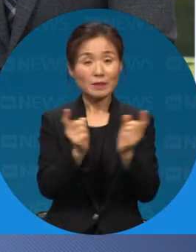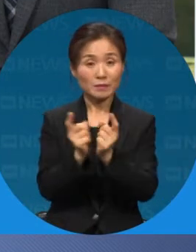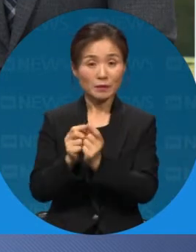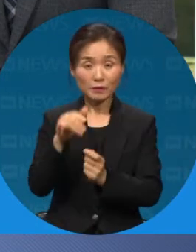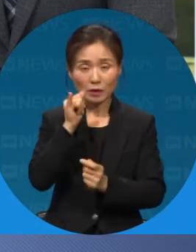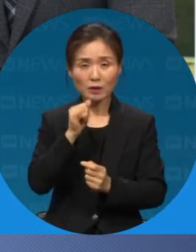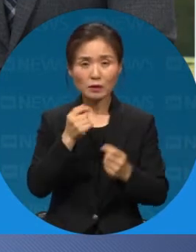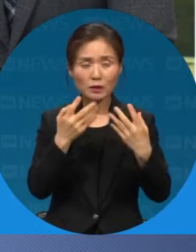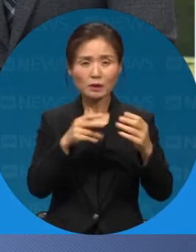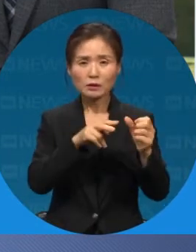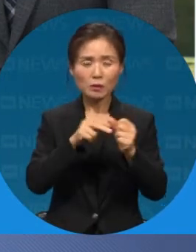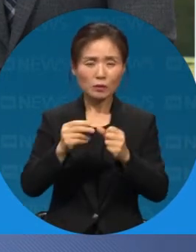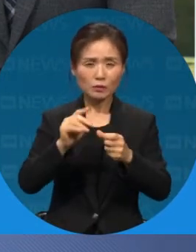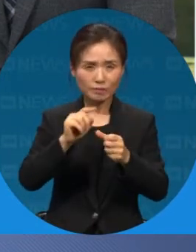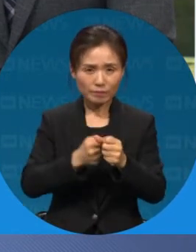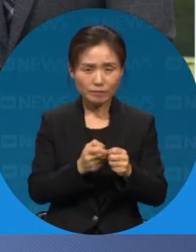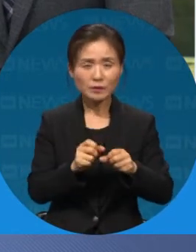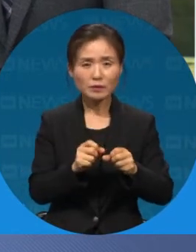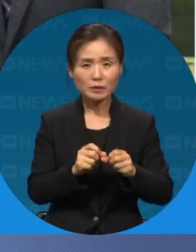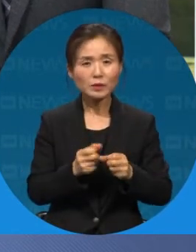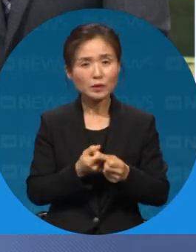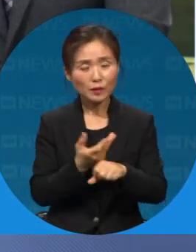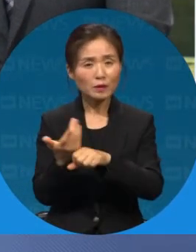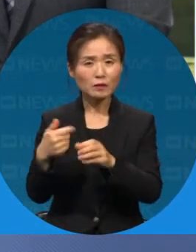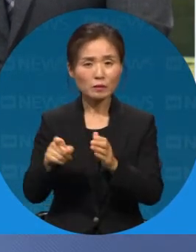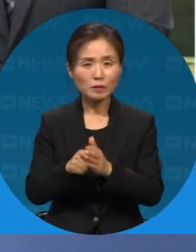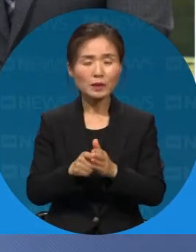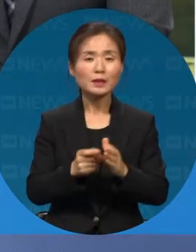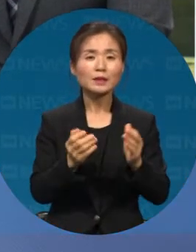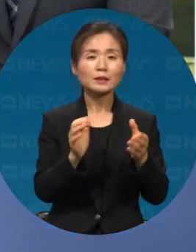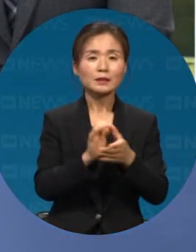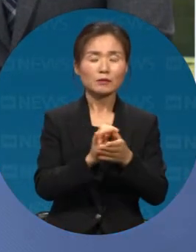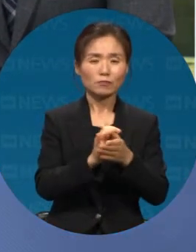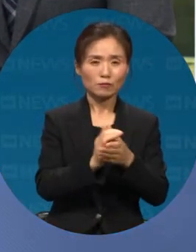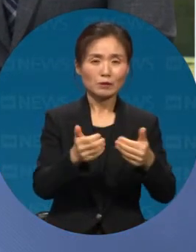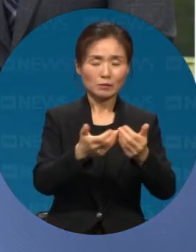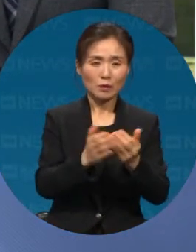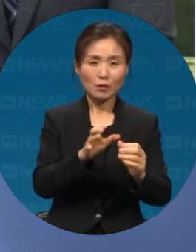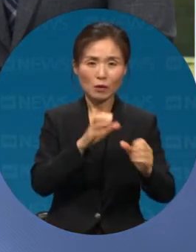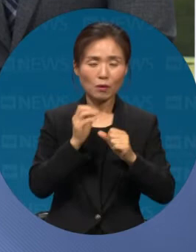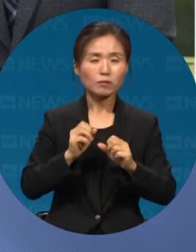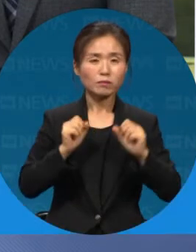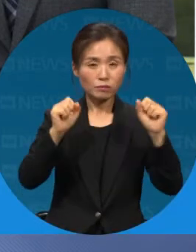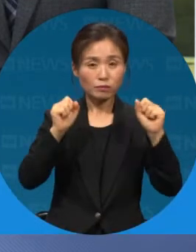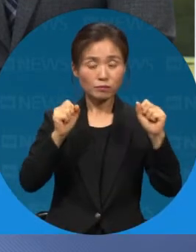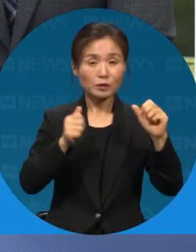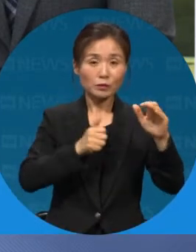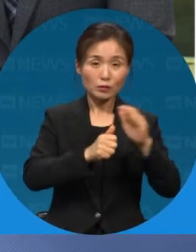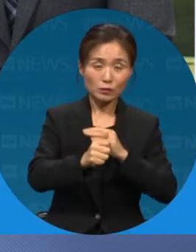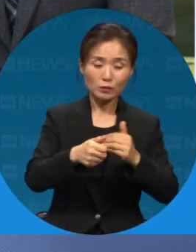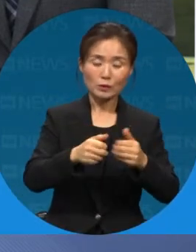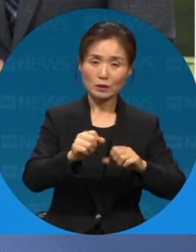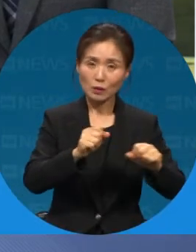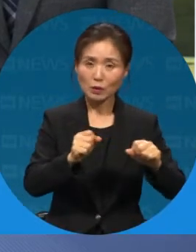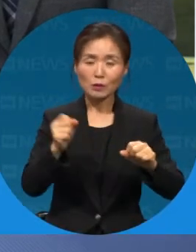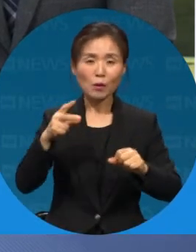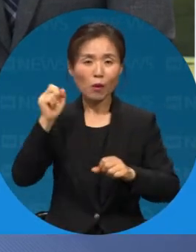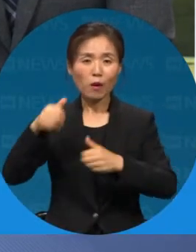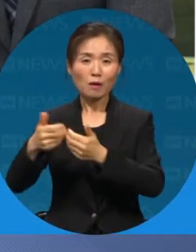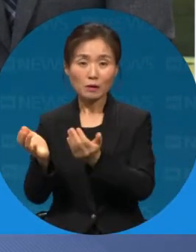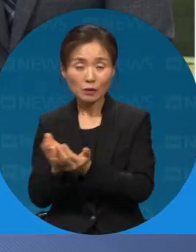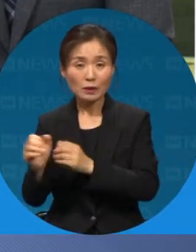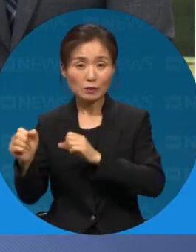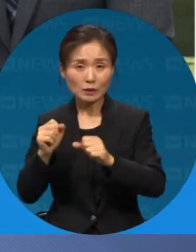전달하기 위해 또래 집단의 활용 하는데요 운동선수 학생이나 동아리 활동을 하는 학생들 처럼 소위 인 싸